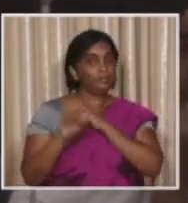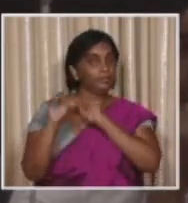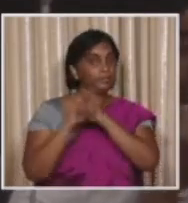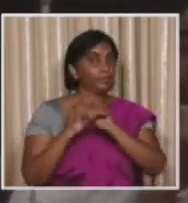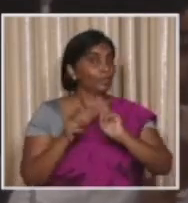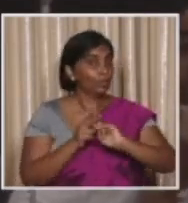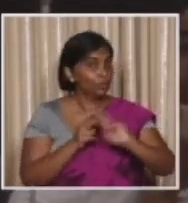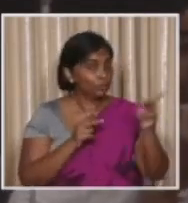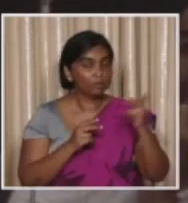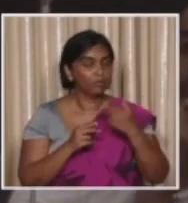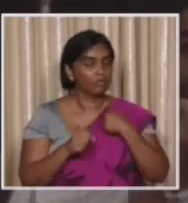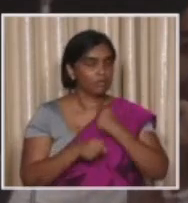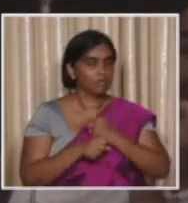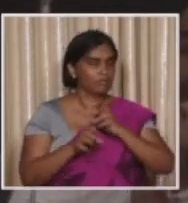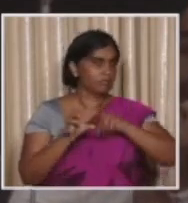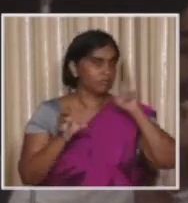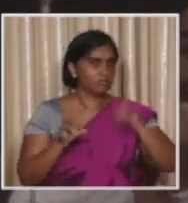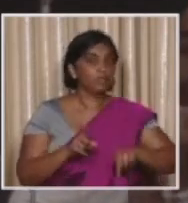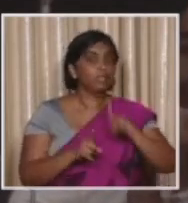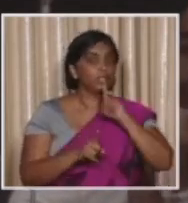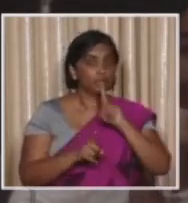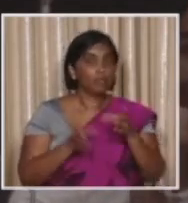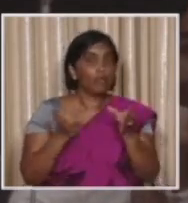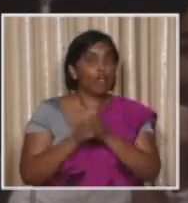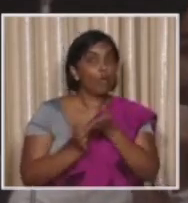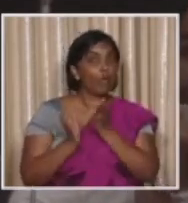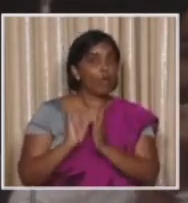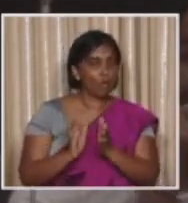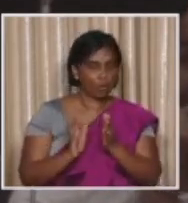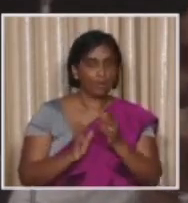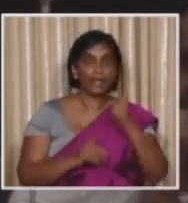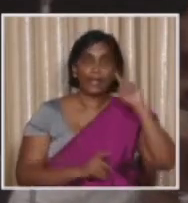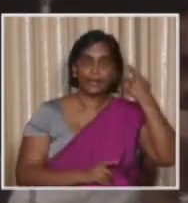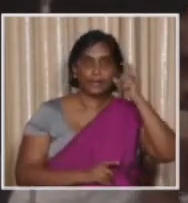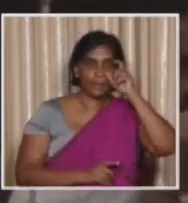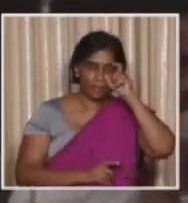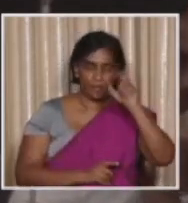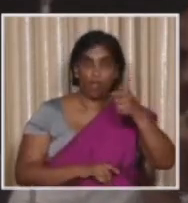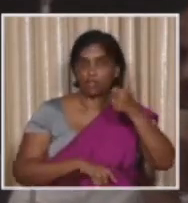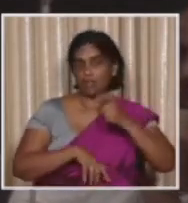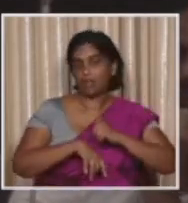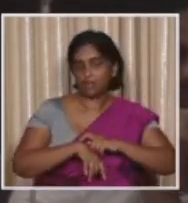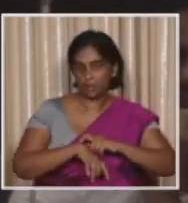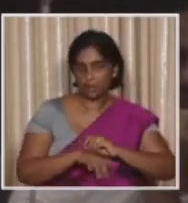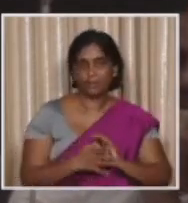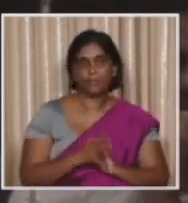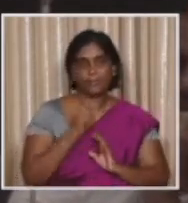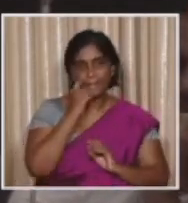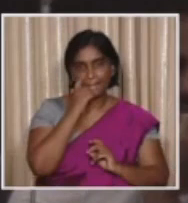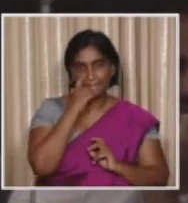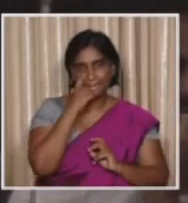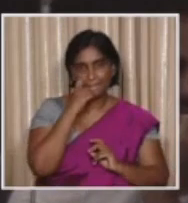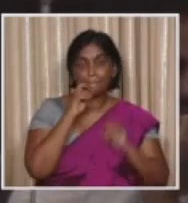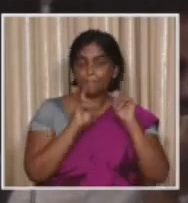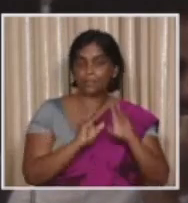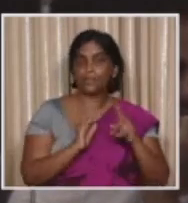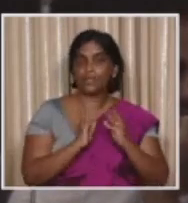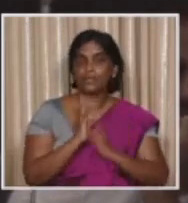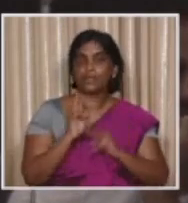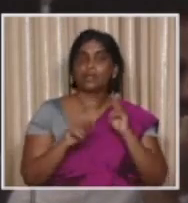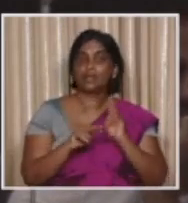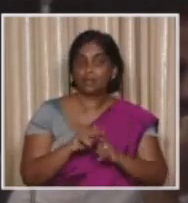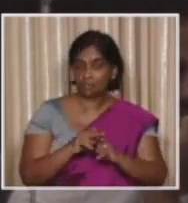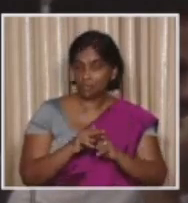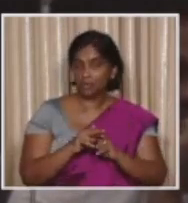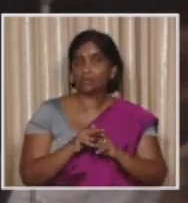එපා ගියොත් එහෙම අපි ආණ්ඩුවෙන් එළියට බහිනවා කියපු කණ්ඩායම කවුද කියන එකත් හෙට බලා ගන්න හොඳ අවස්ථාවක් ලැබෙනවා. දැන් මේ ජාත්‍යන්තර මූල්‍ය